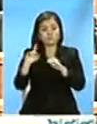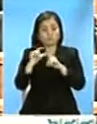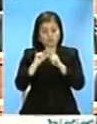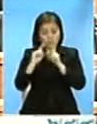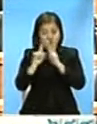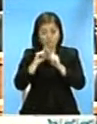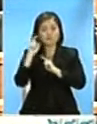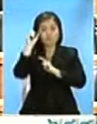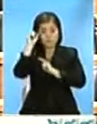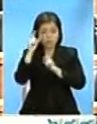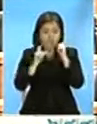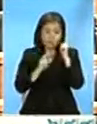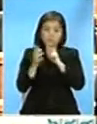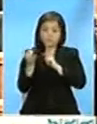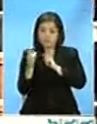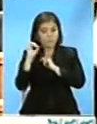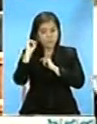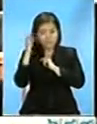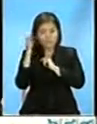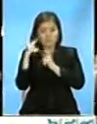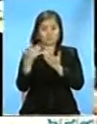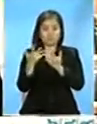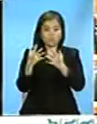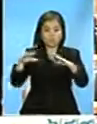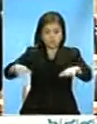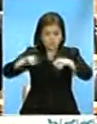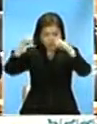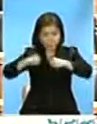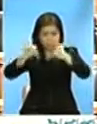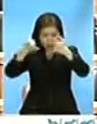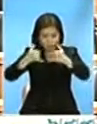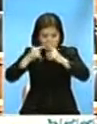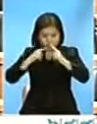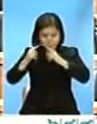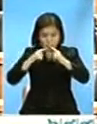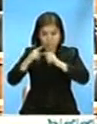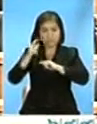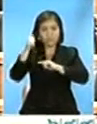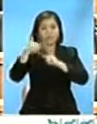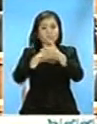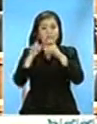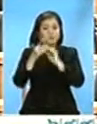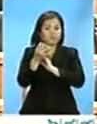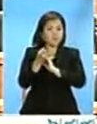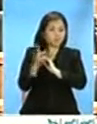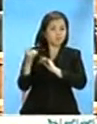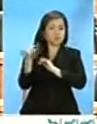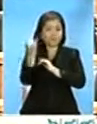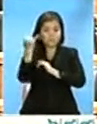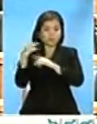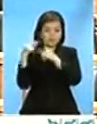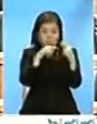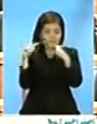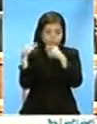ทำความเข้าใจกันเอาไหนที่ไม่เข้าใจมาคุยกันไม่มีอะไรที่คุยกันไม่ได้ในที่ประชุมไม่ดีอะไรที่ถกเถียงกันไม่ได้ที่ประชุ